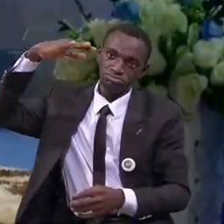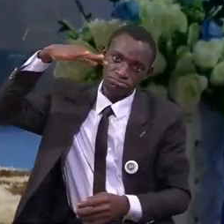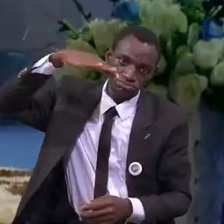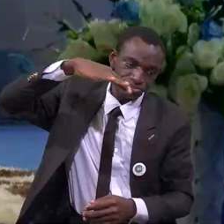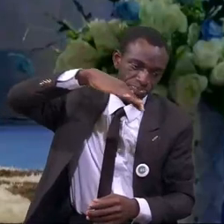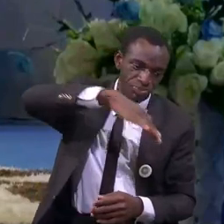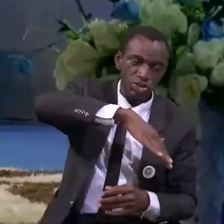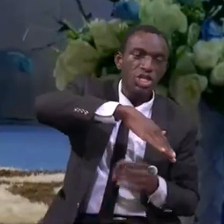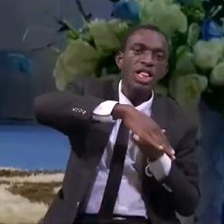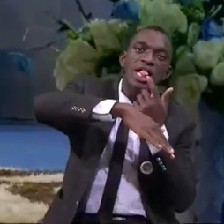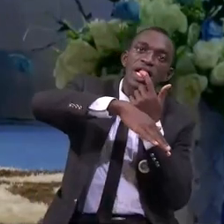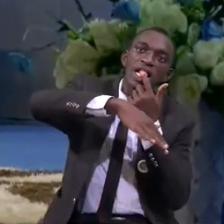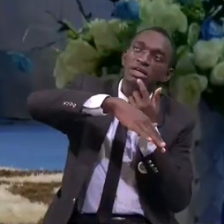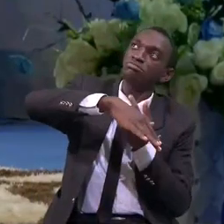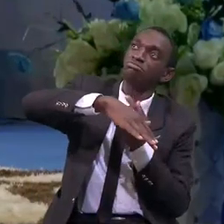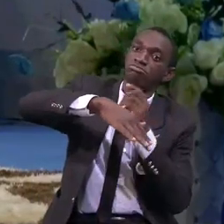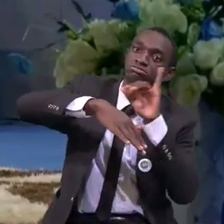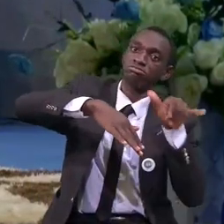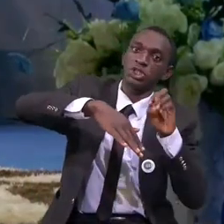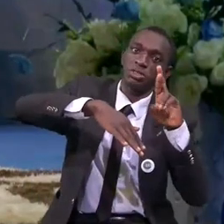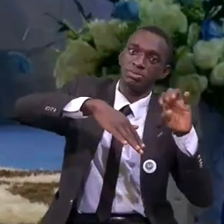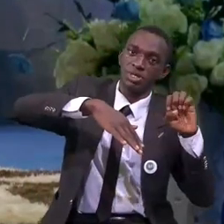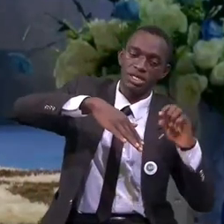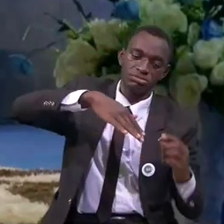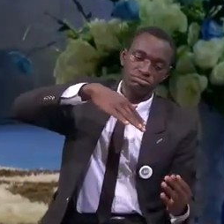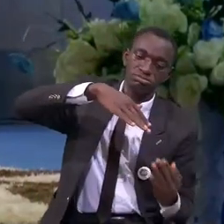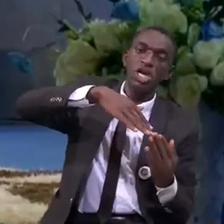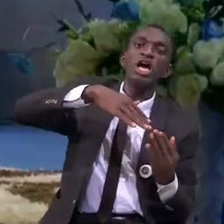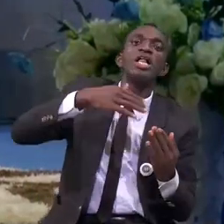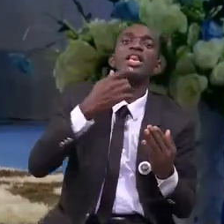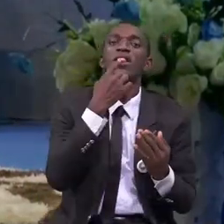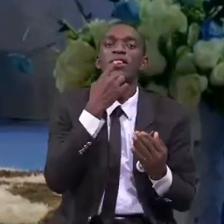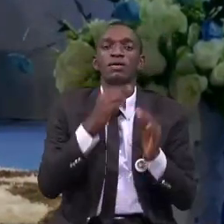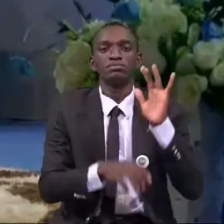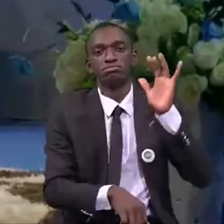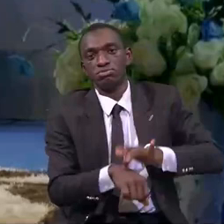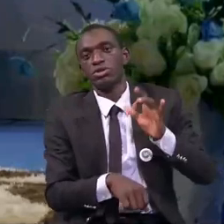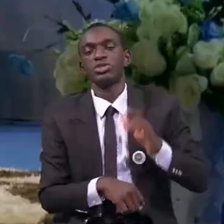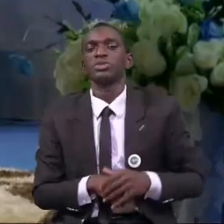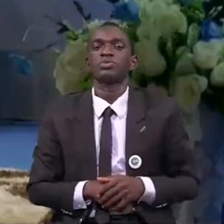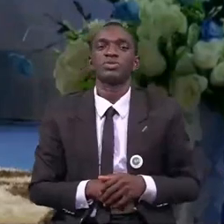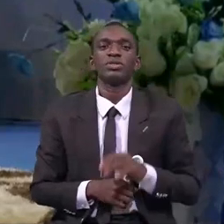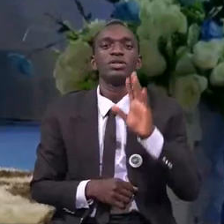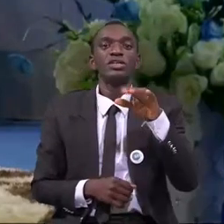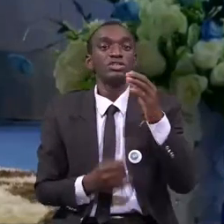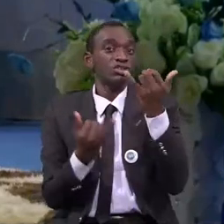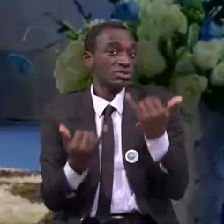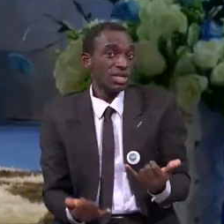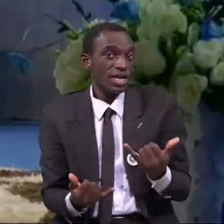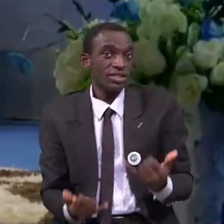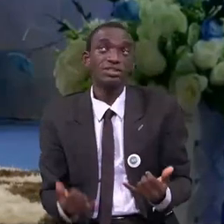divine puis l'éternel étendit sa main et toucha ma bouche ce